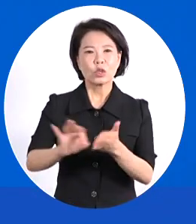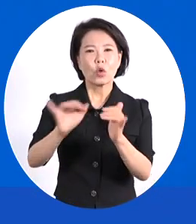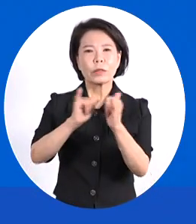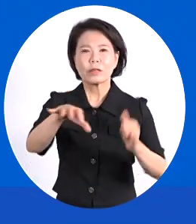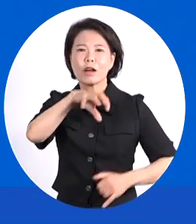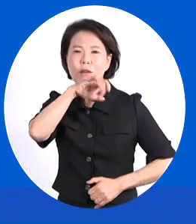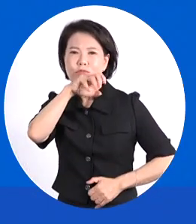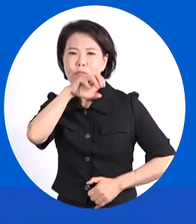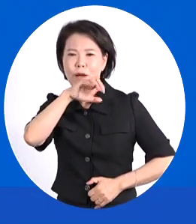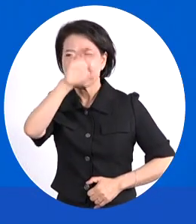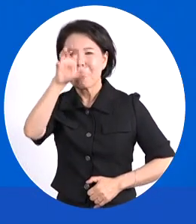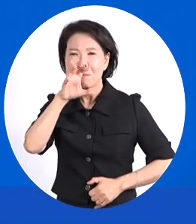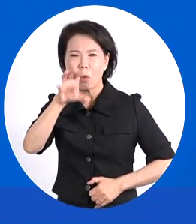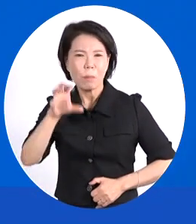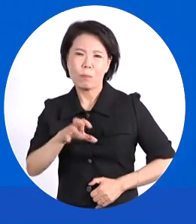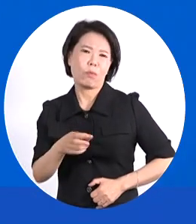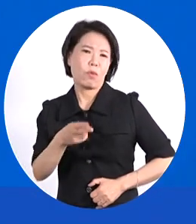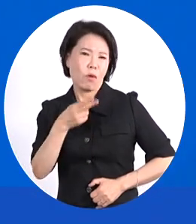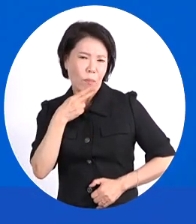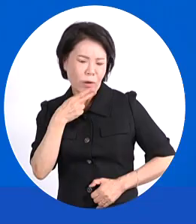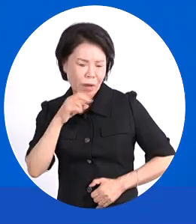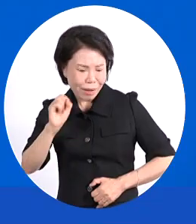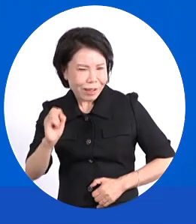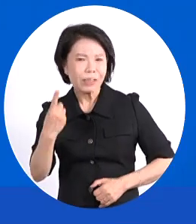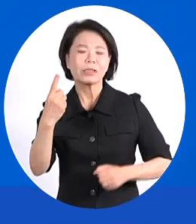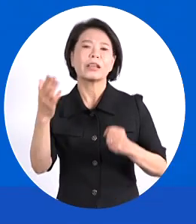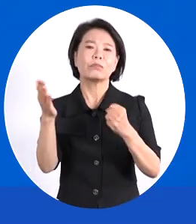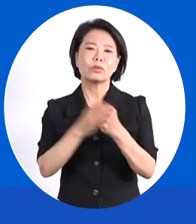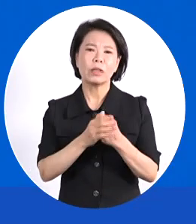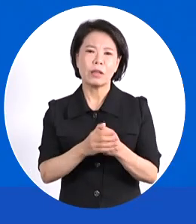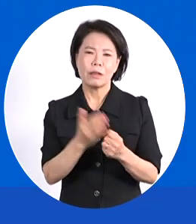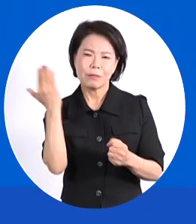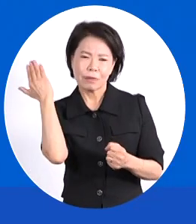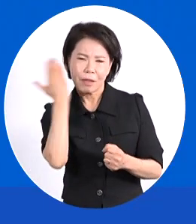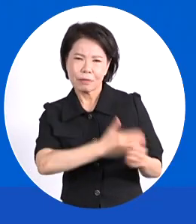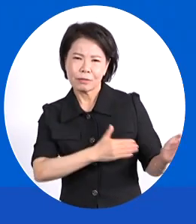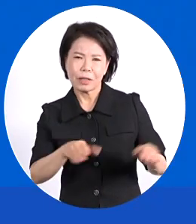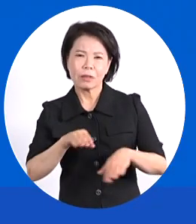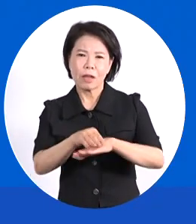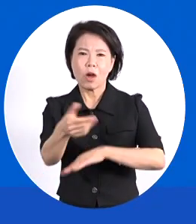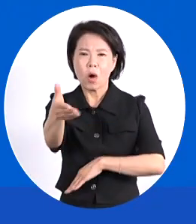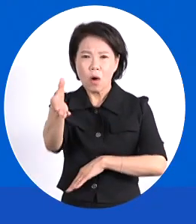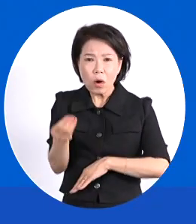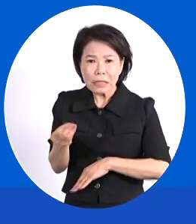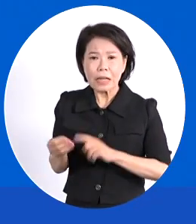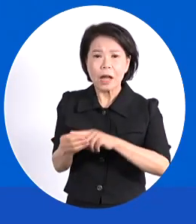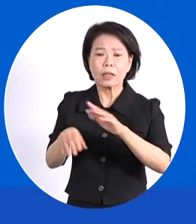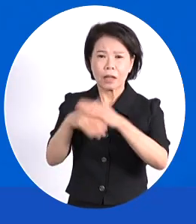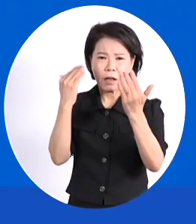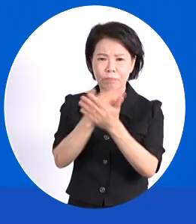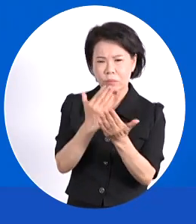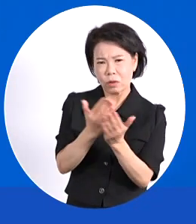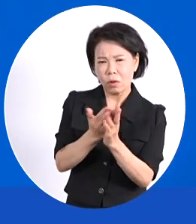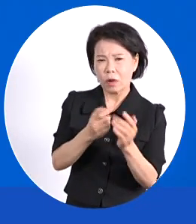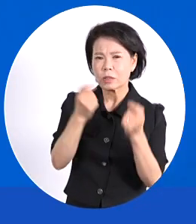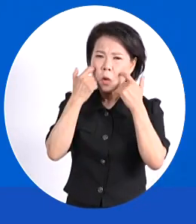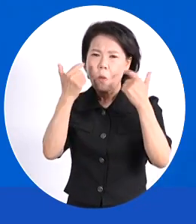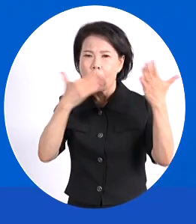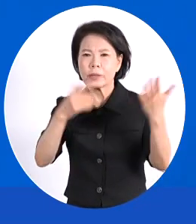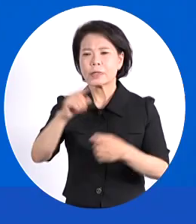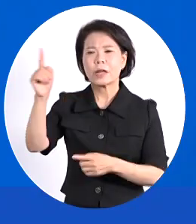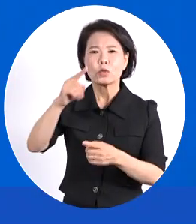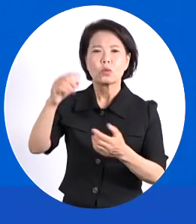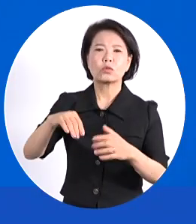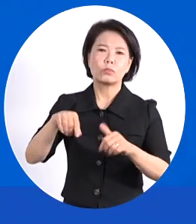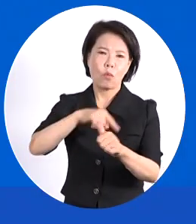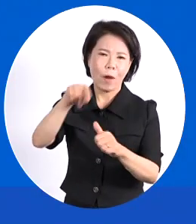소비자 불만이 반복되지 않도록 정비를 정비하고 렌터카 업계와 함께 투명한 요금